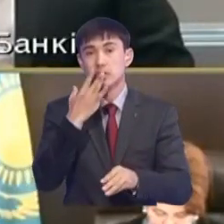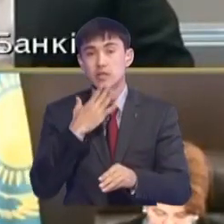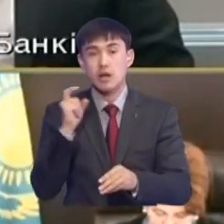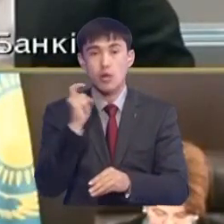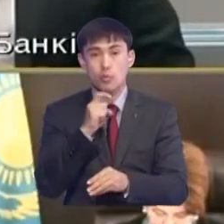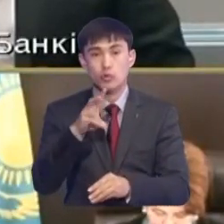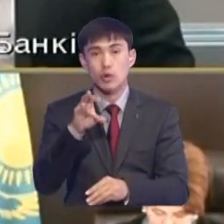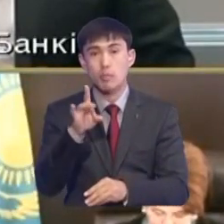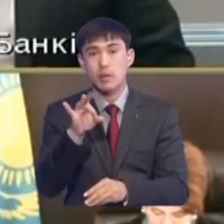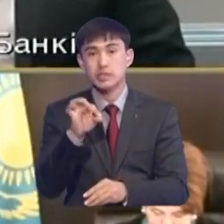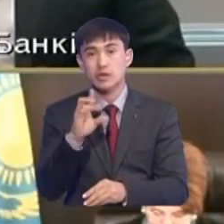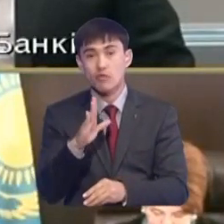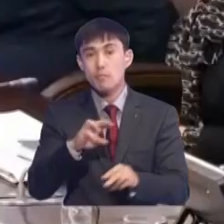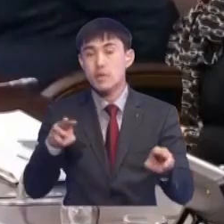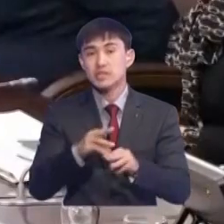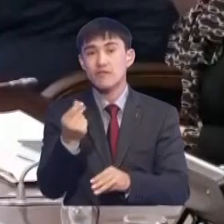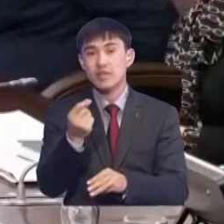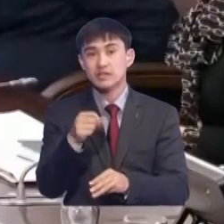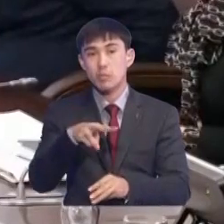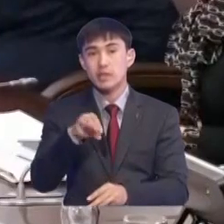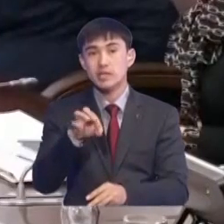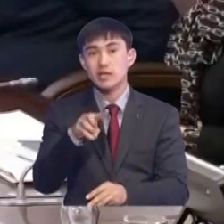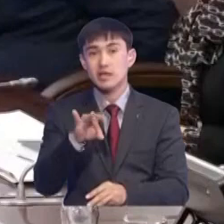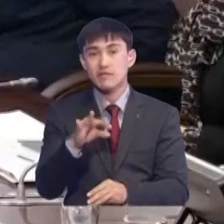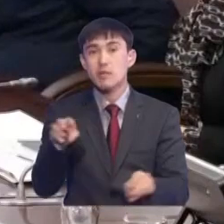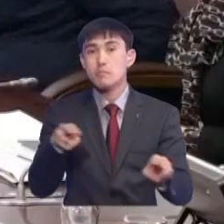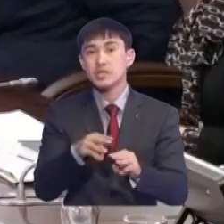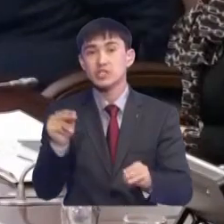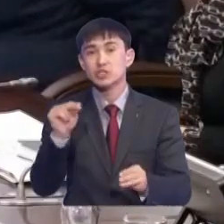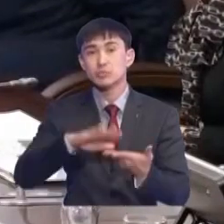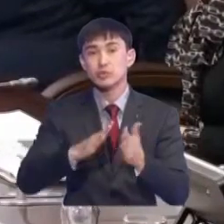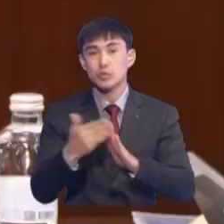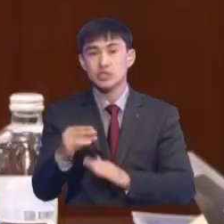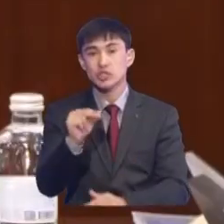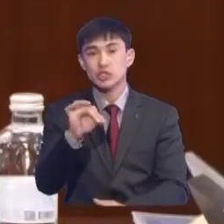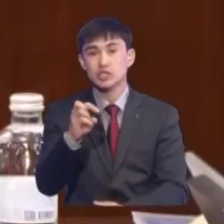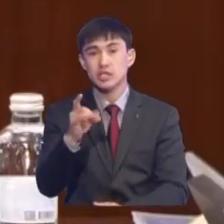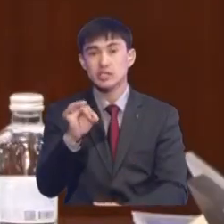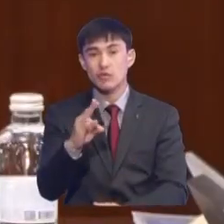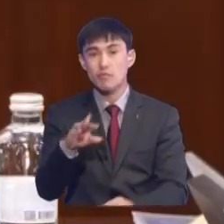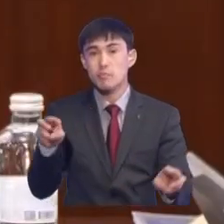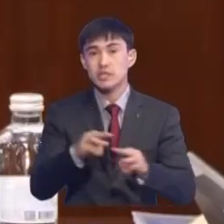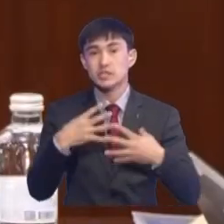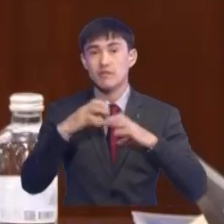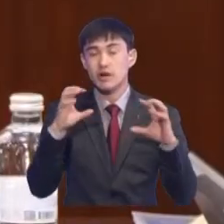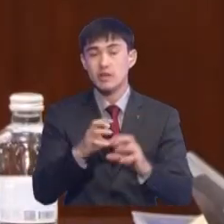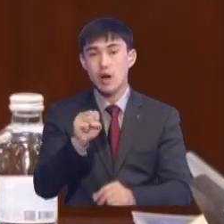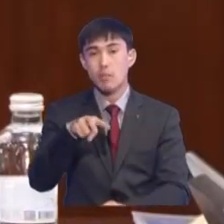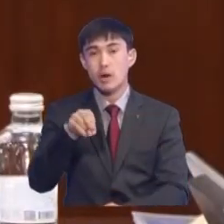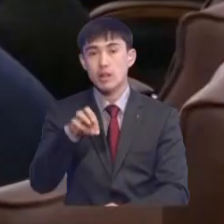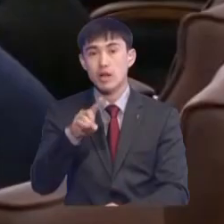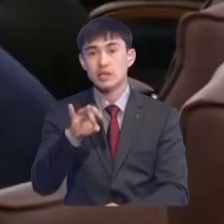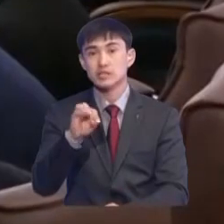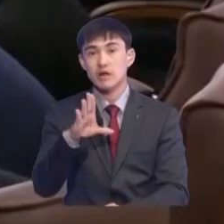национальной экономики Нурлан байбазаров министр финансов Мади Акиев министр по чрезвычайным ситуациям Чингис созинов и министр здравоохранения